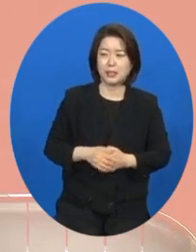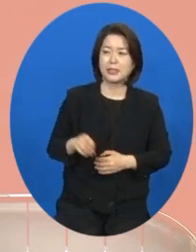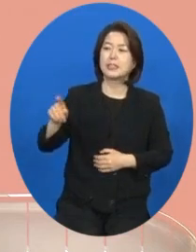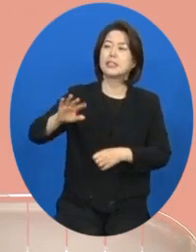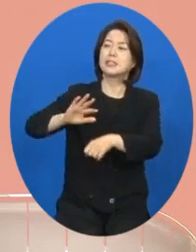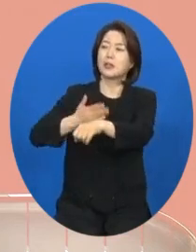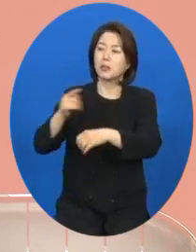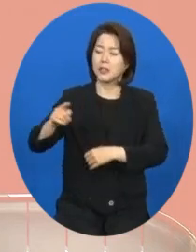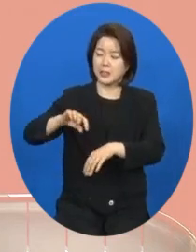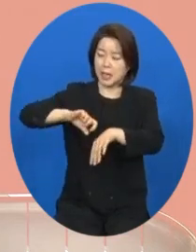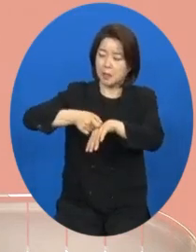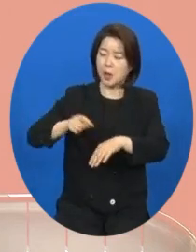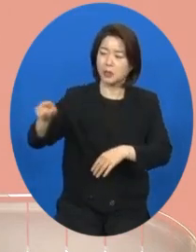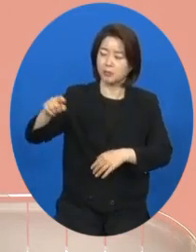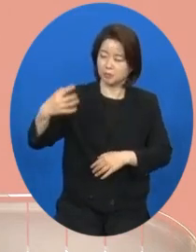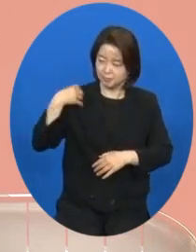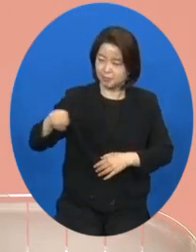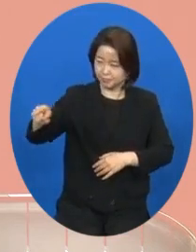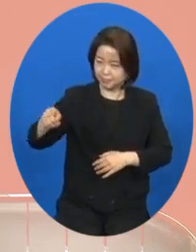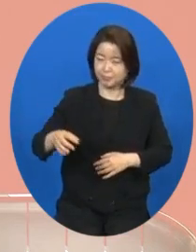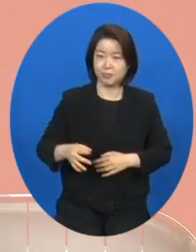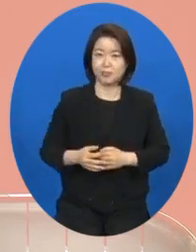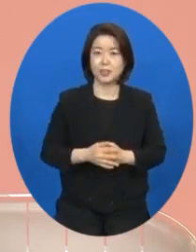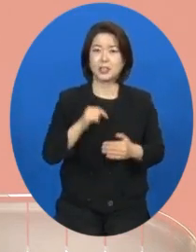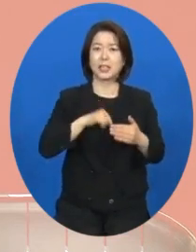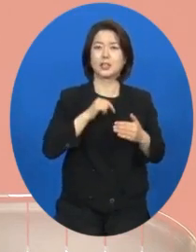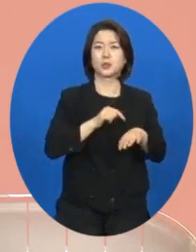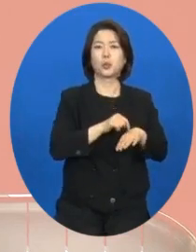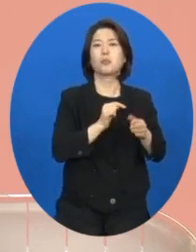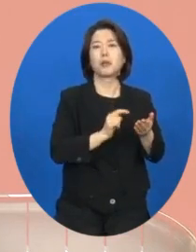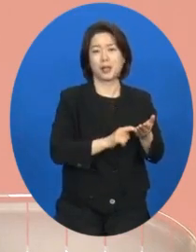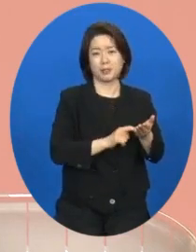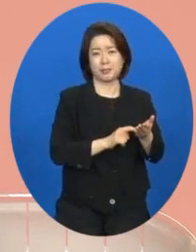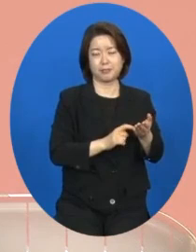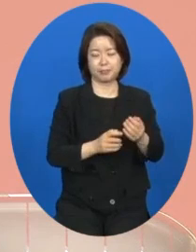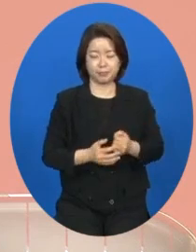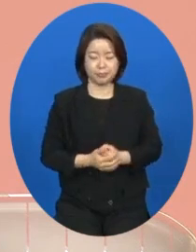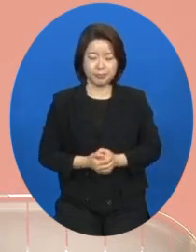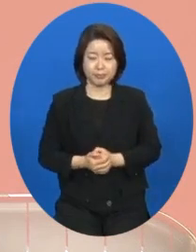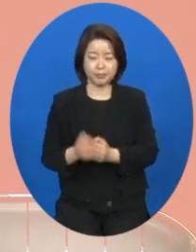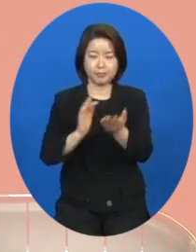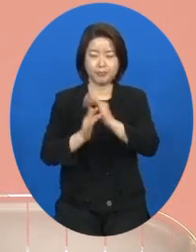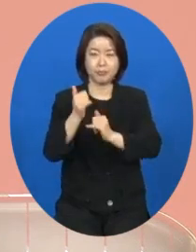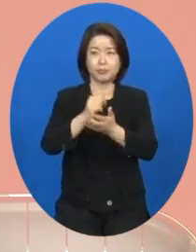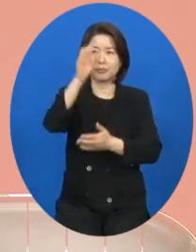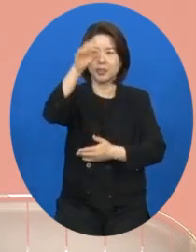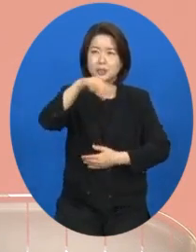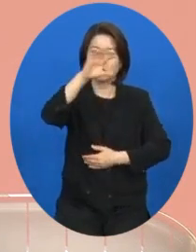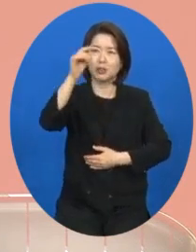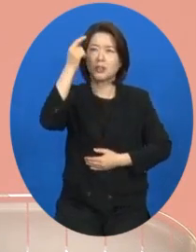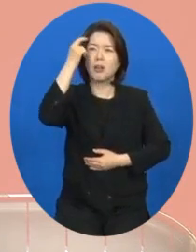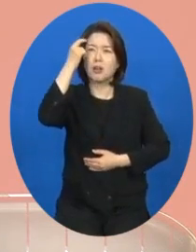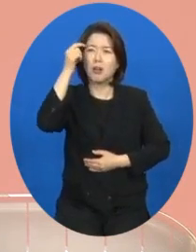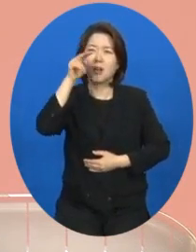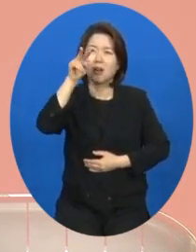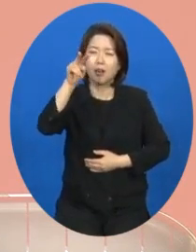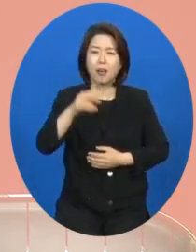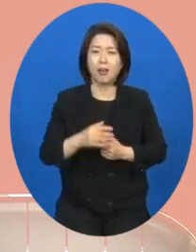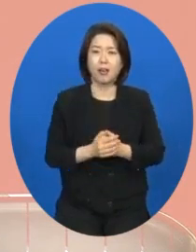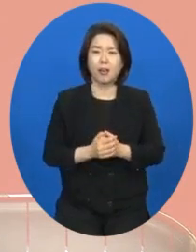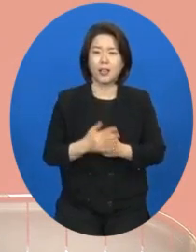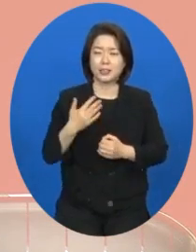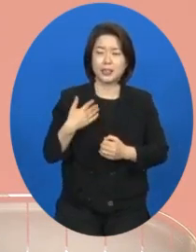알지? 하는 것이 제 속마음이었는데 예수님의 십자가를 생각하니 그렇게 한